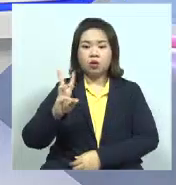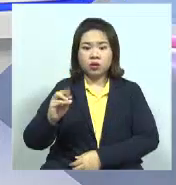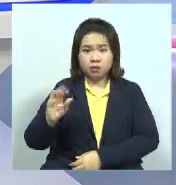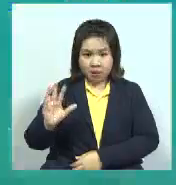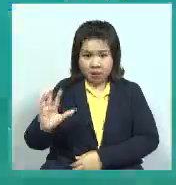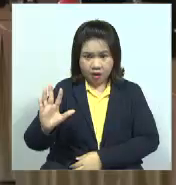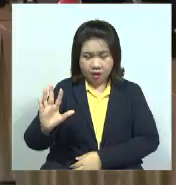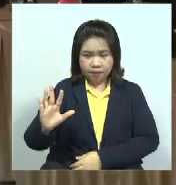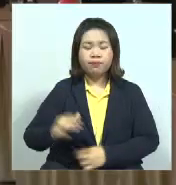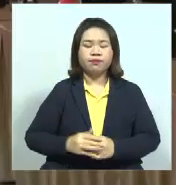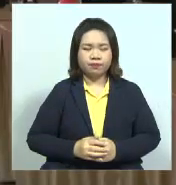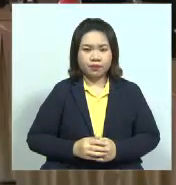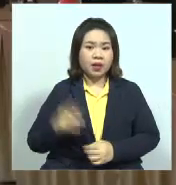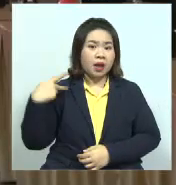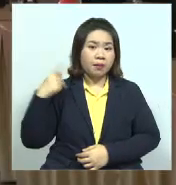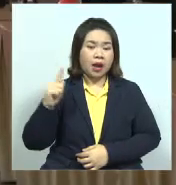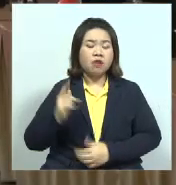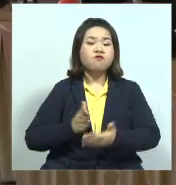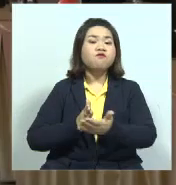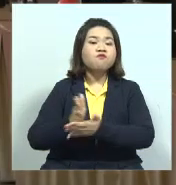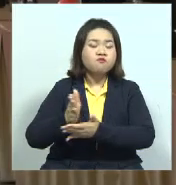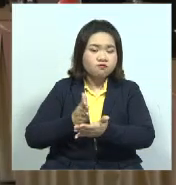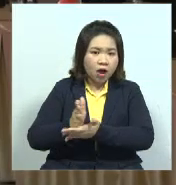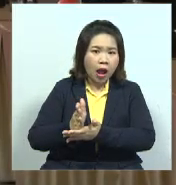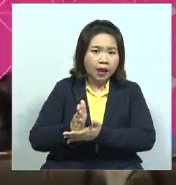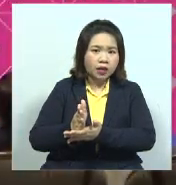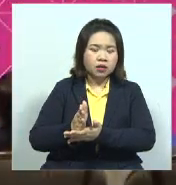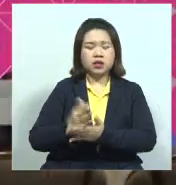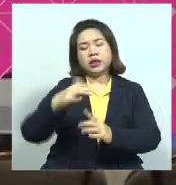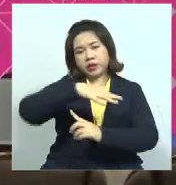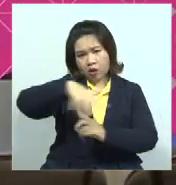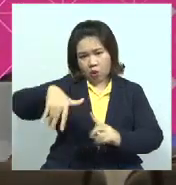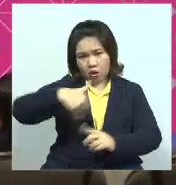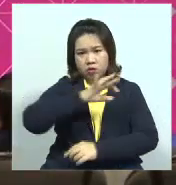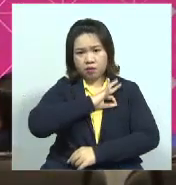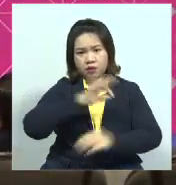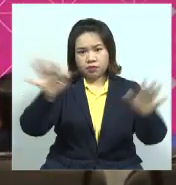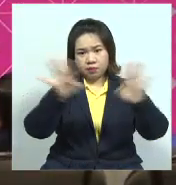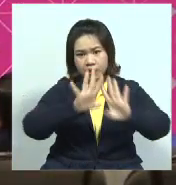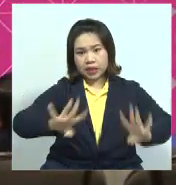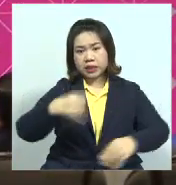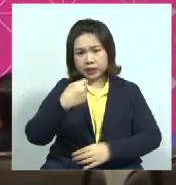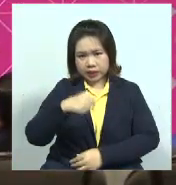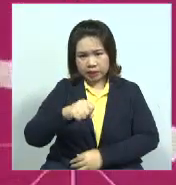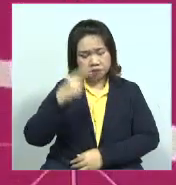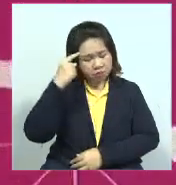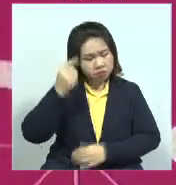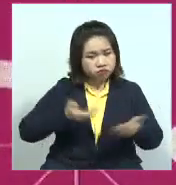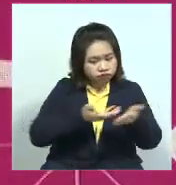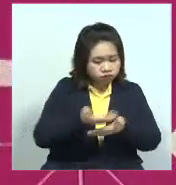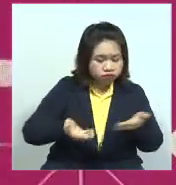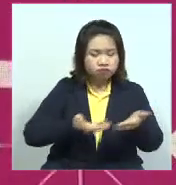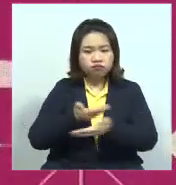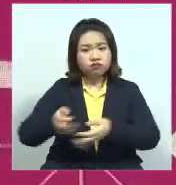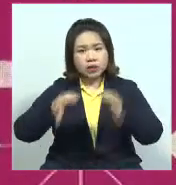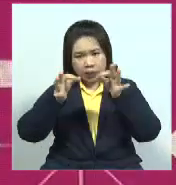ะโดยปลัดกระทรวงด้านสิ่งแวดล้อมใน10ประเทศสมาชิกอาเซียนได้ร่วมหารือและตัดสินใจประเด็นด้านสิ่งแวดล้อ